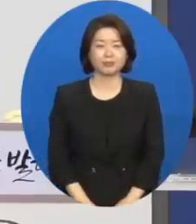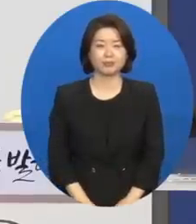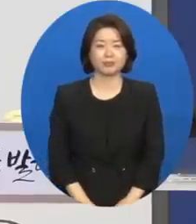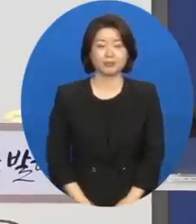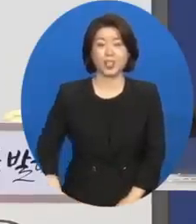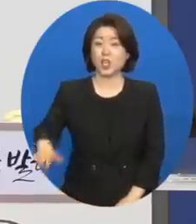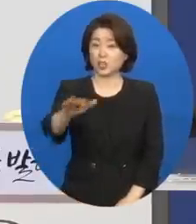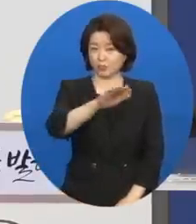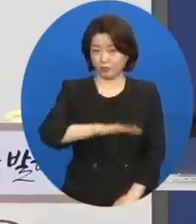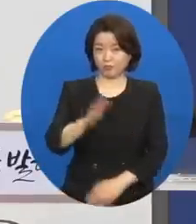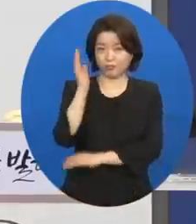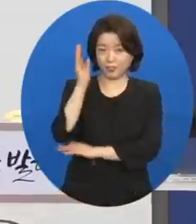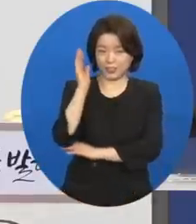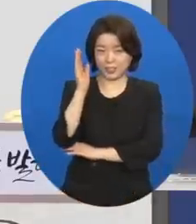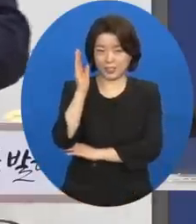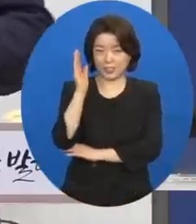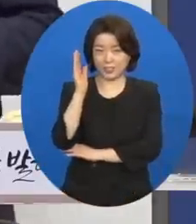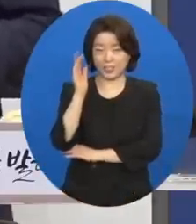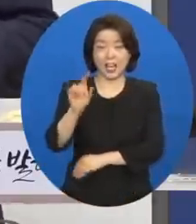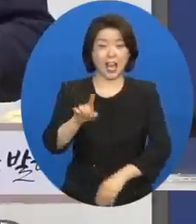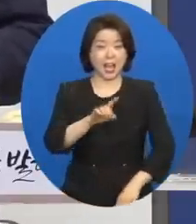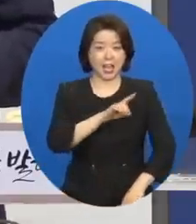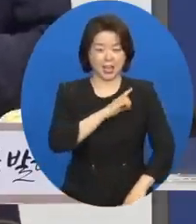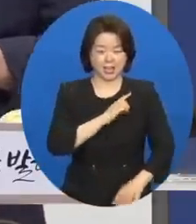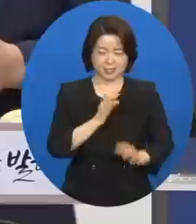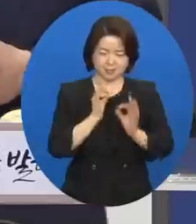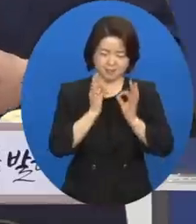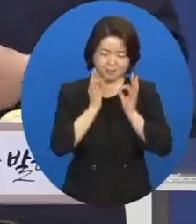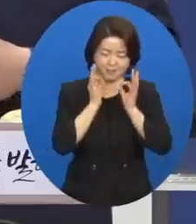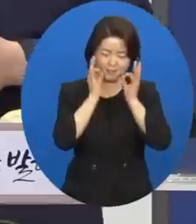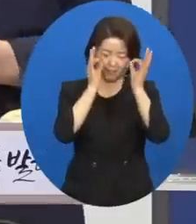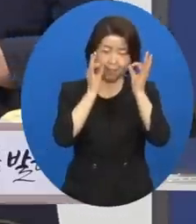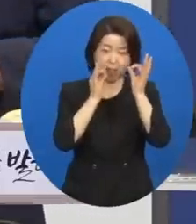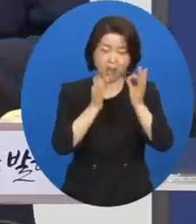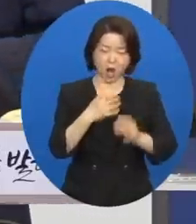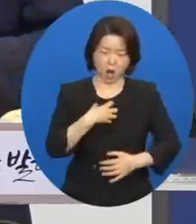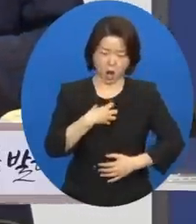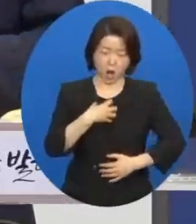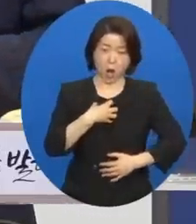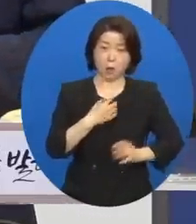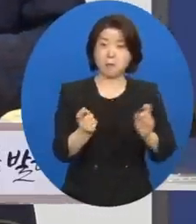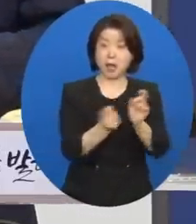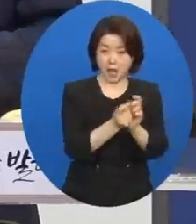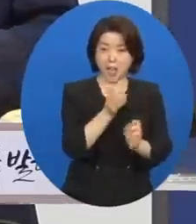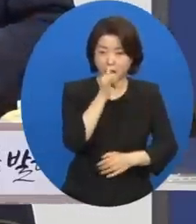우리 얘기가 가장 절박하잖아요. 위기의 인생 말입니다.